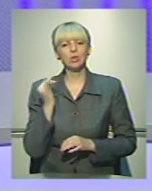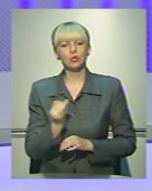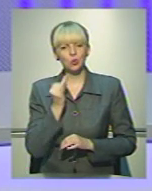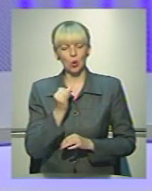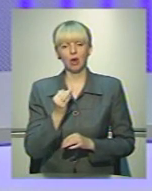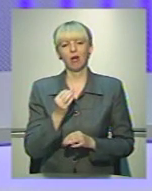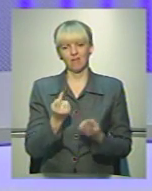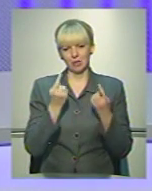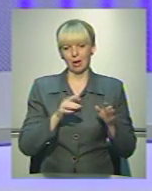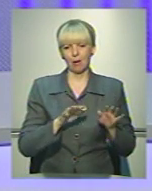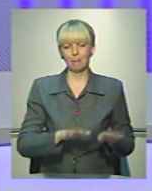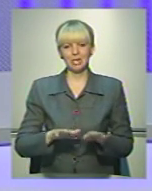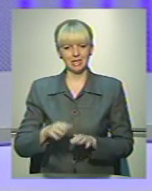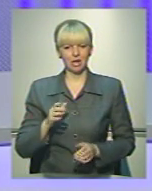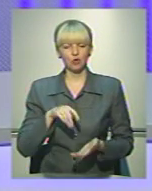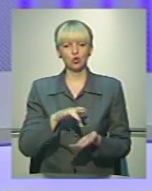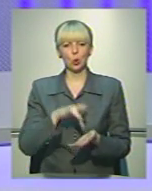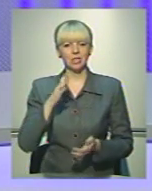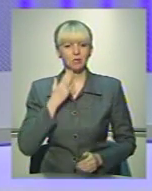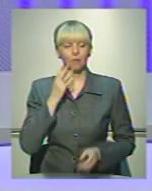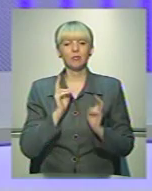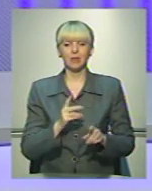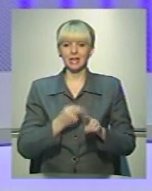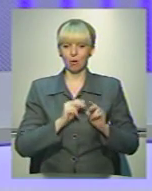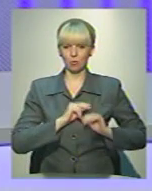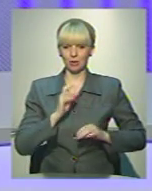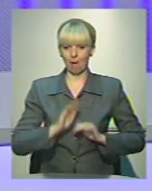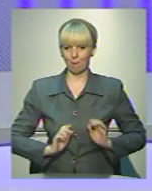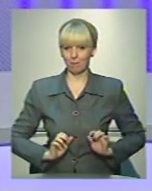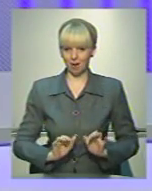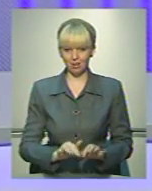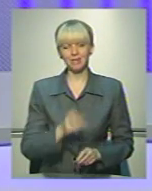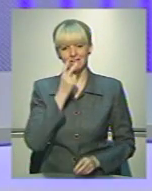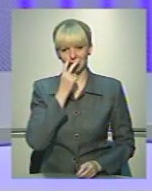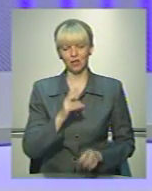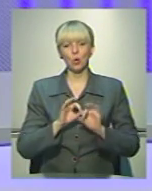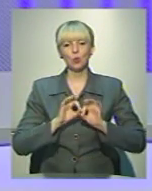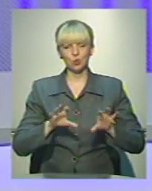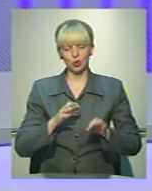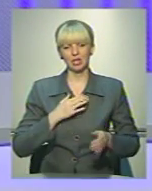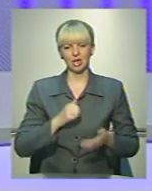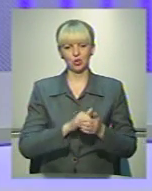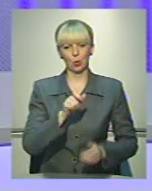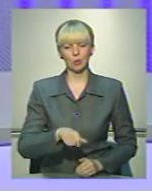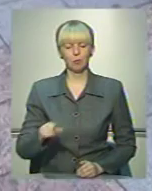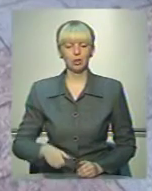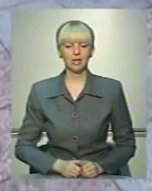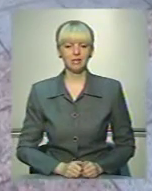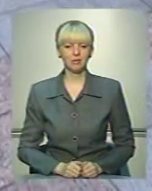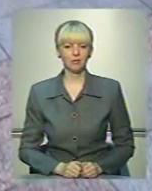та визначні місця столиці Буковини. Як це працює на практиці, дивимося у сюжеті наших